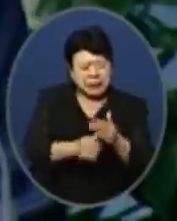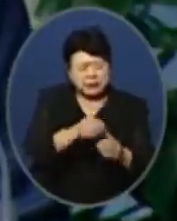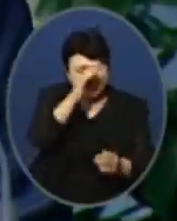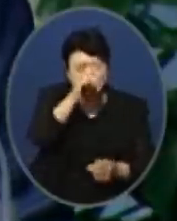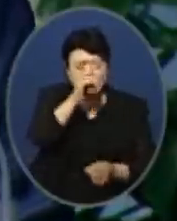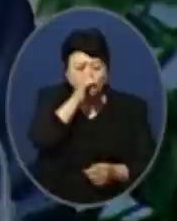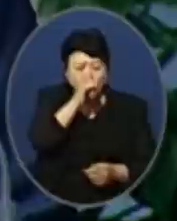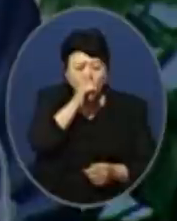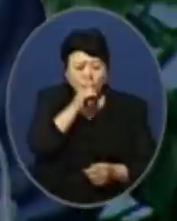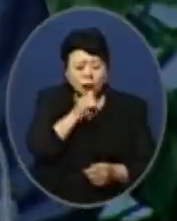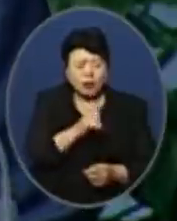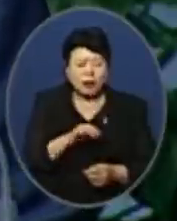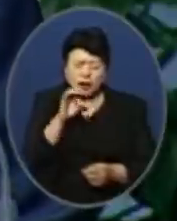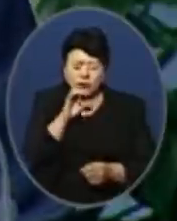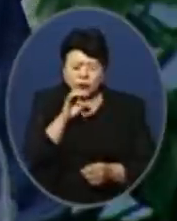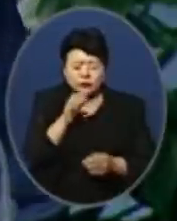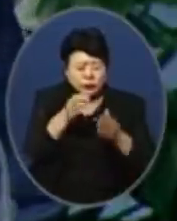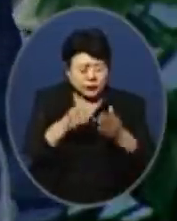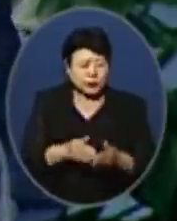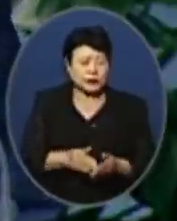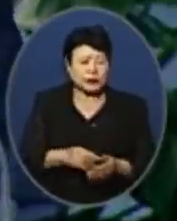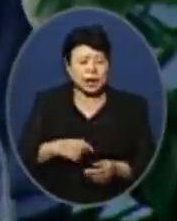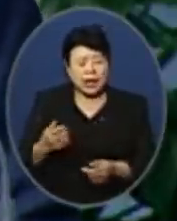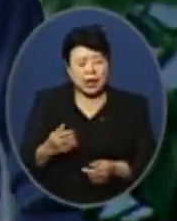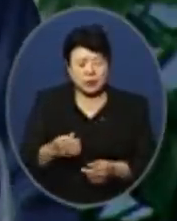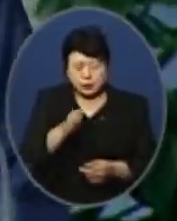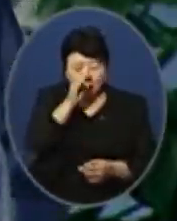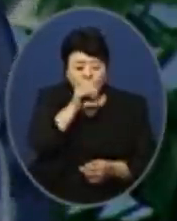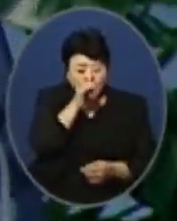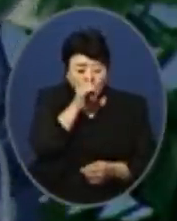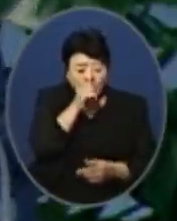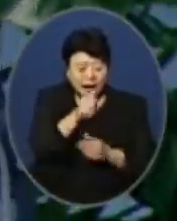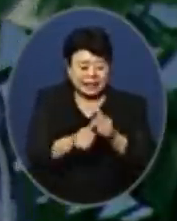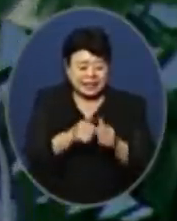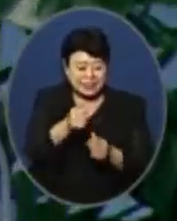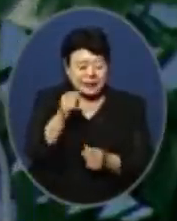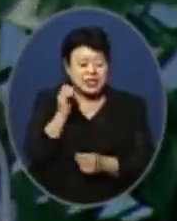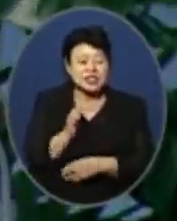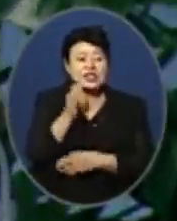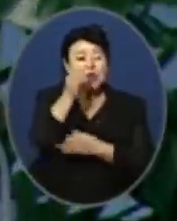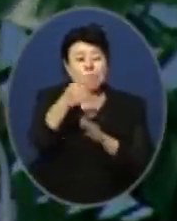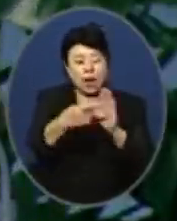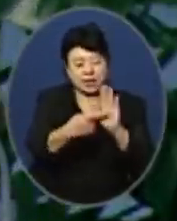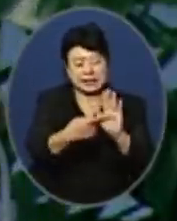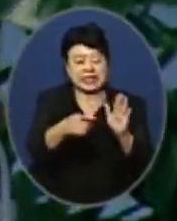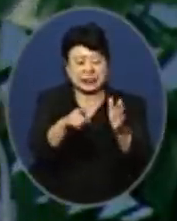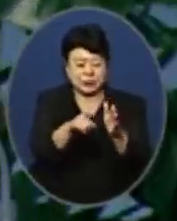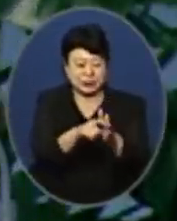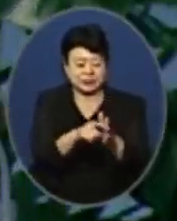병도 있고, 연단을 위하여 앓는 병도 있으니 하나님의 영광을